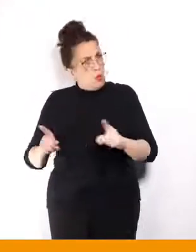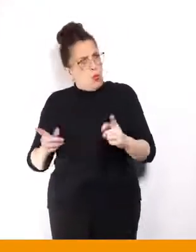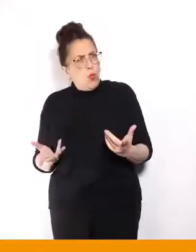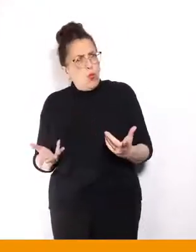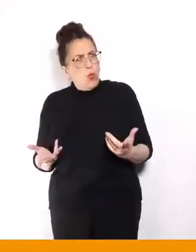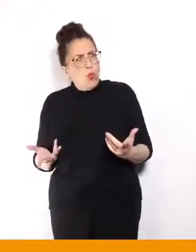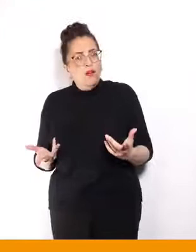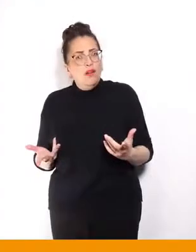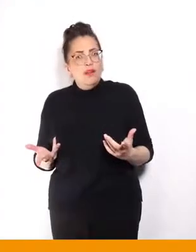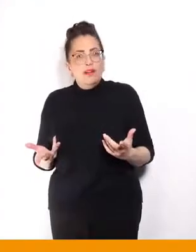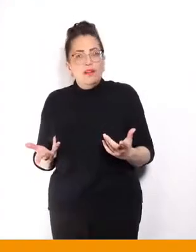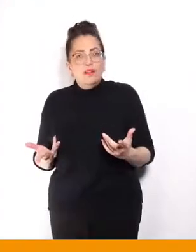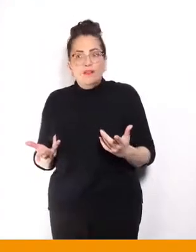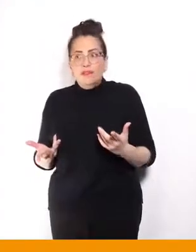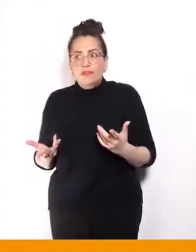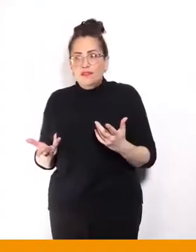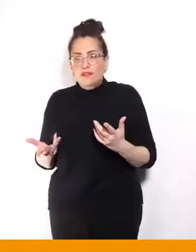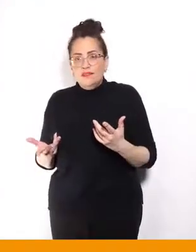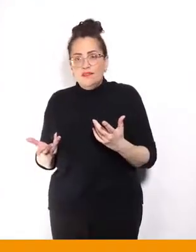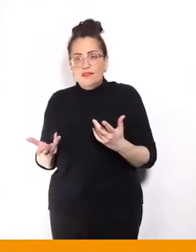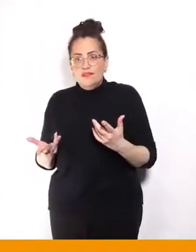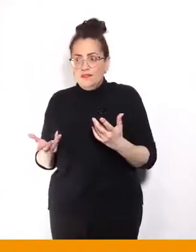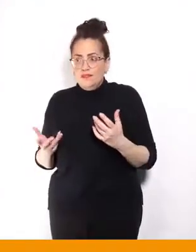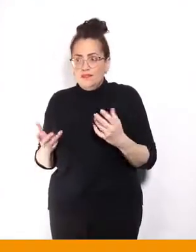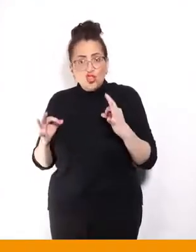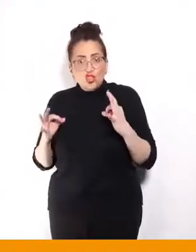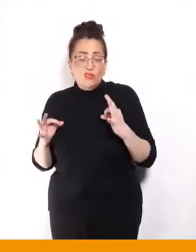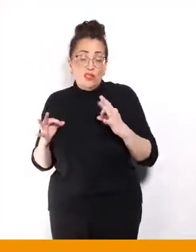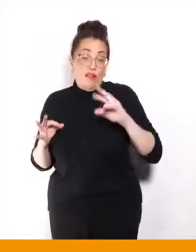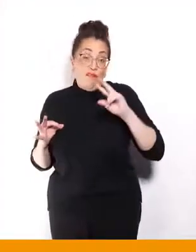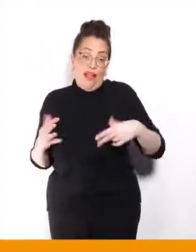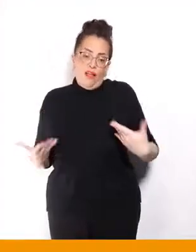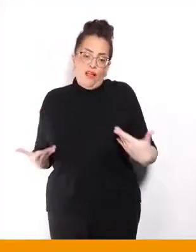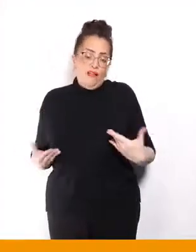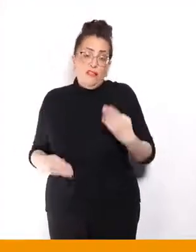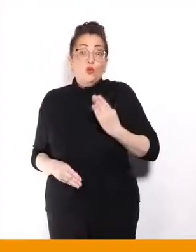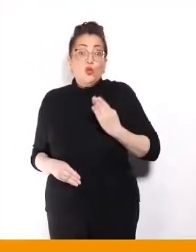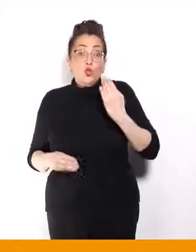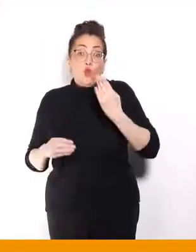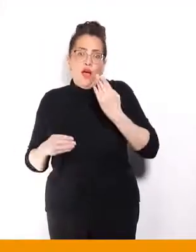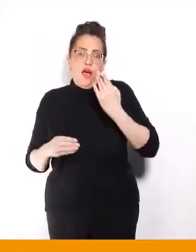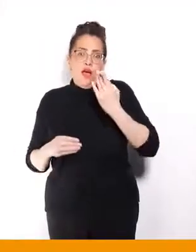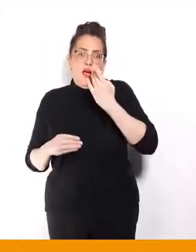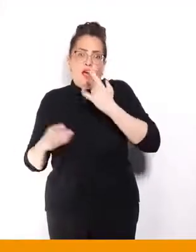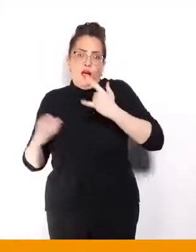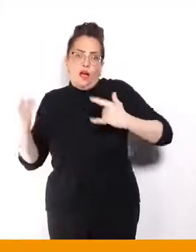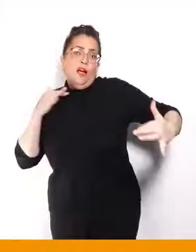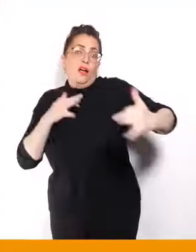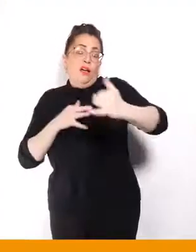va terriblement mieux. Et franchement, en ce moment, on en a besoin. Voilà. Merci infiniment pour cet